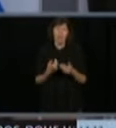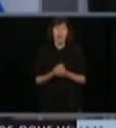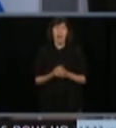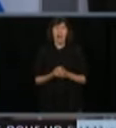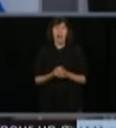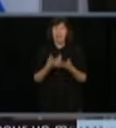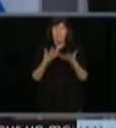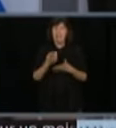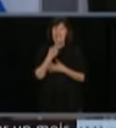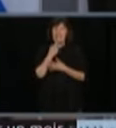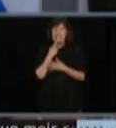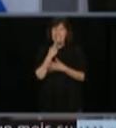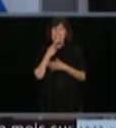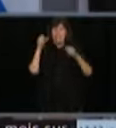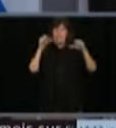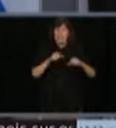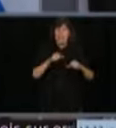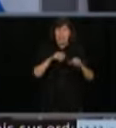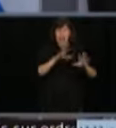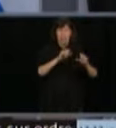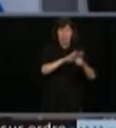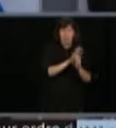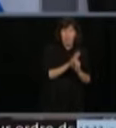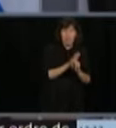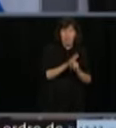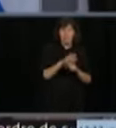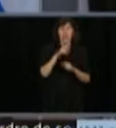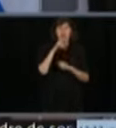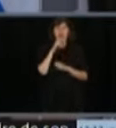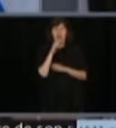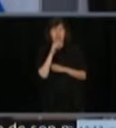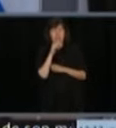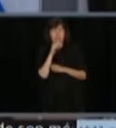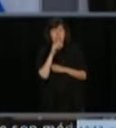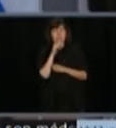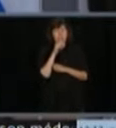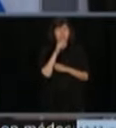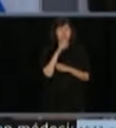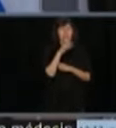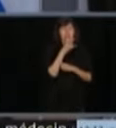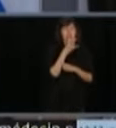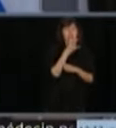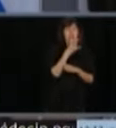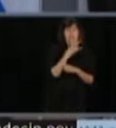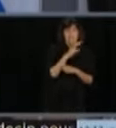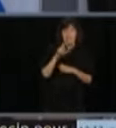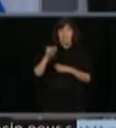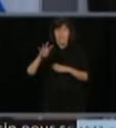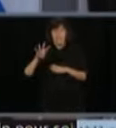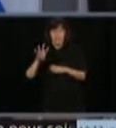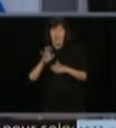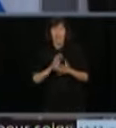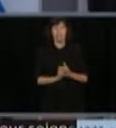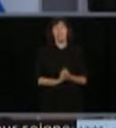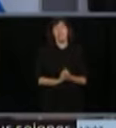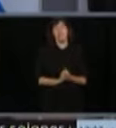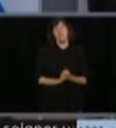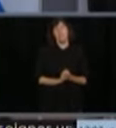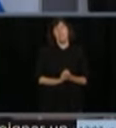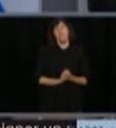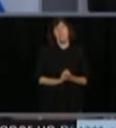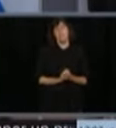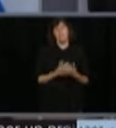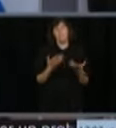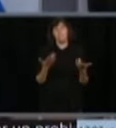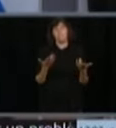Les 17-24 ans sont relativement bien vaccinés, tant mieux, une chance, sinon ce serait les tacos. Mais ils vont tous se retrouver